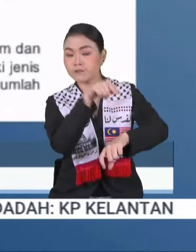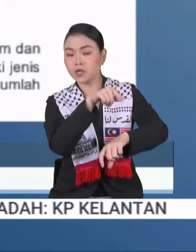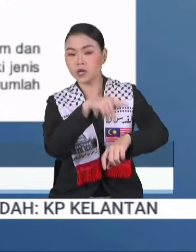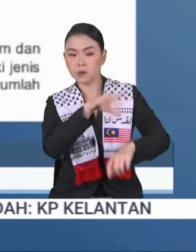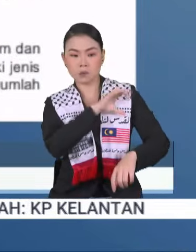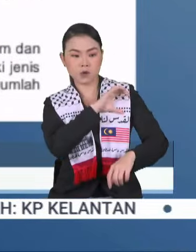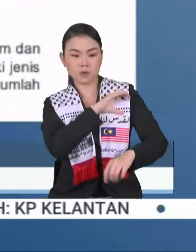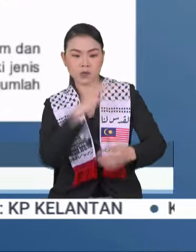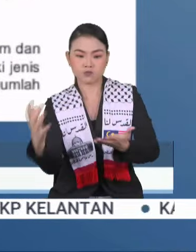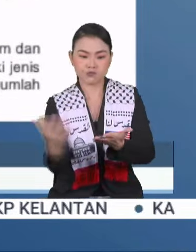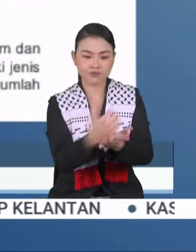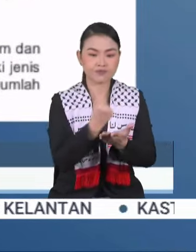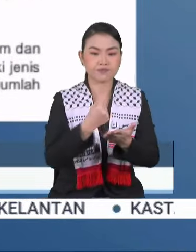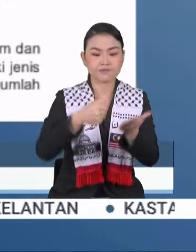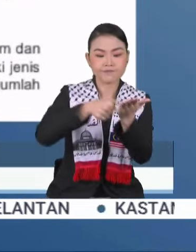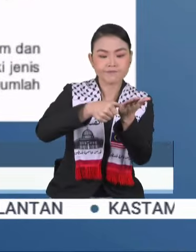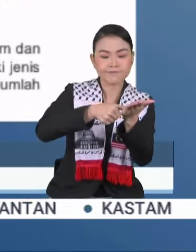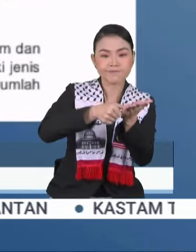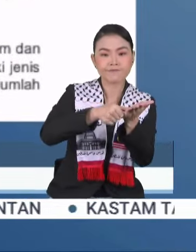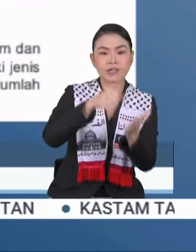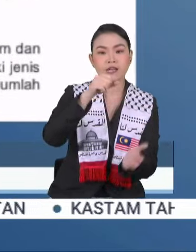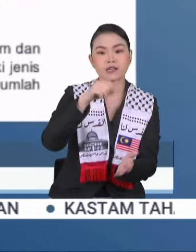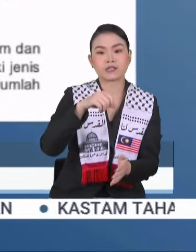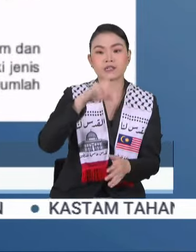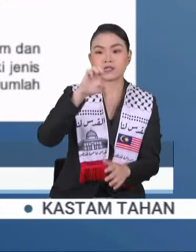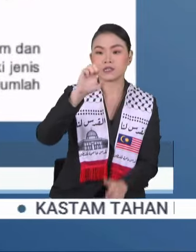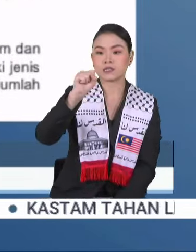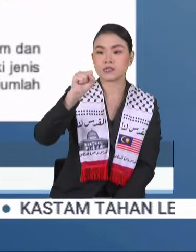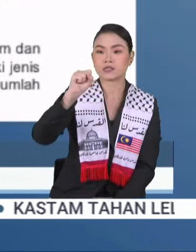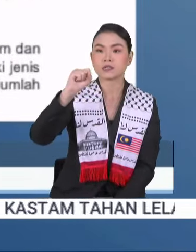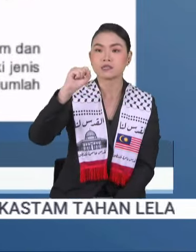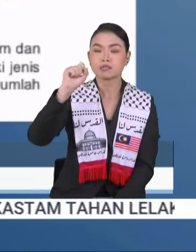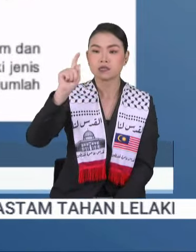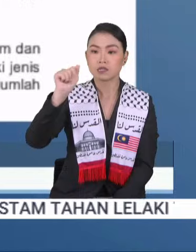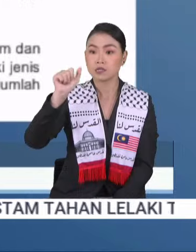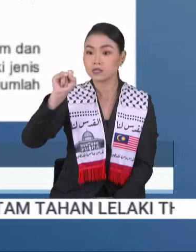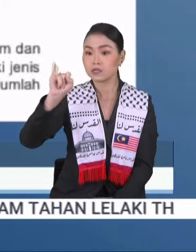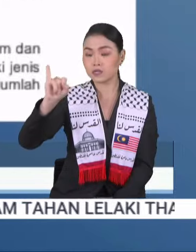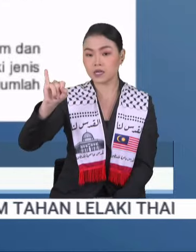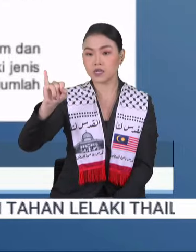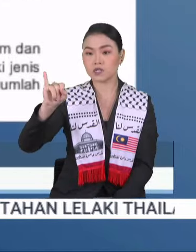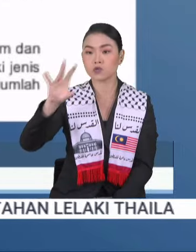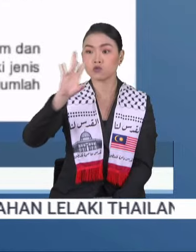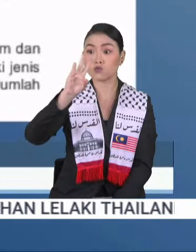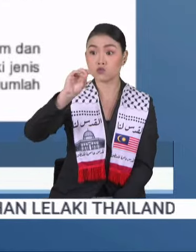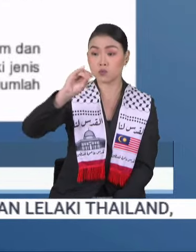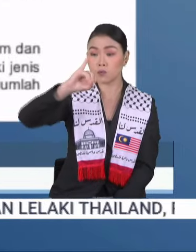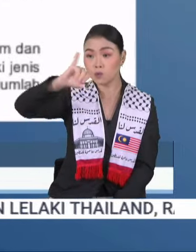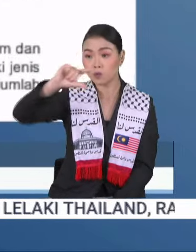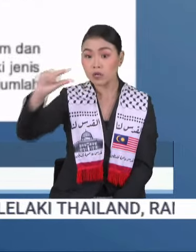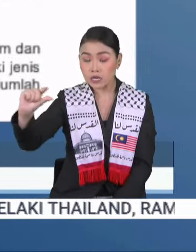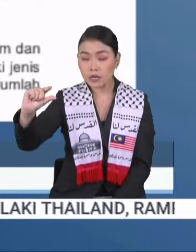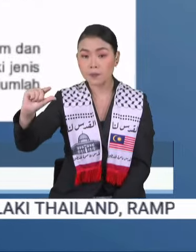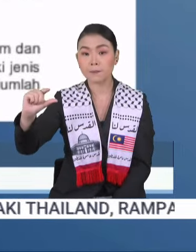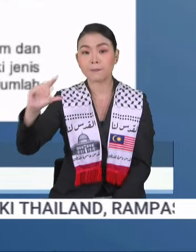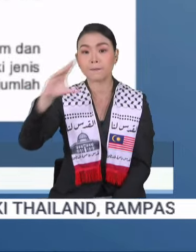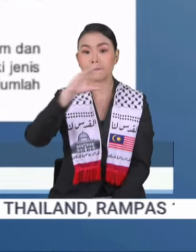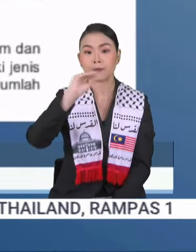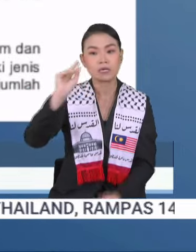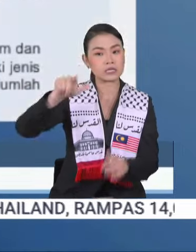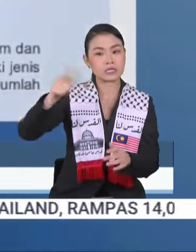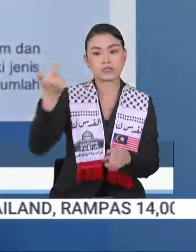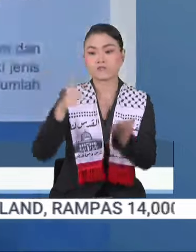polis turut merampas dadah jenis estesi seberat 90.7 GR serta Erin 5 seberat